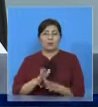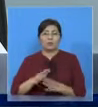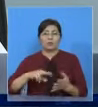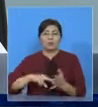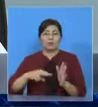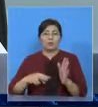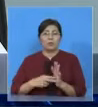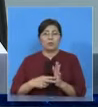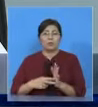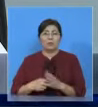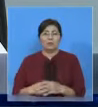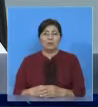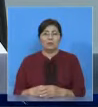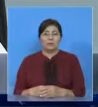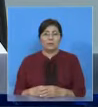жоспарланған